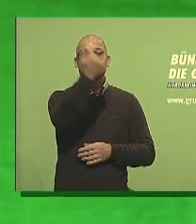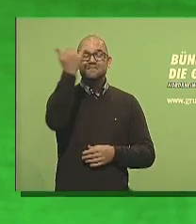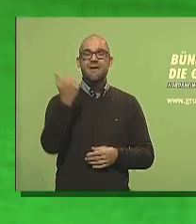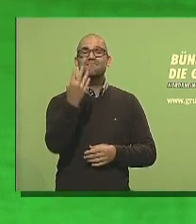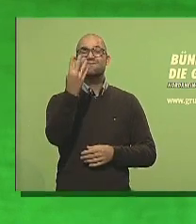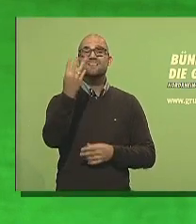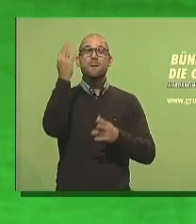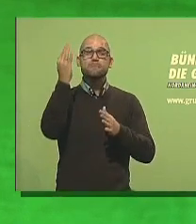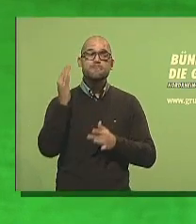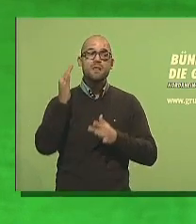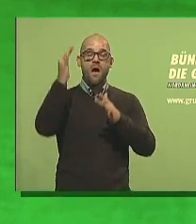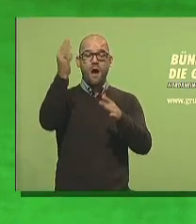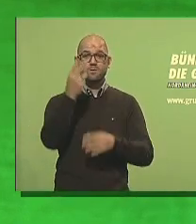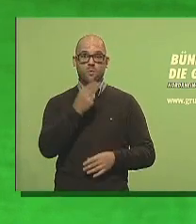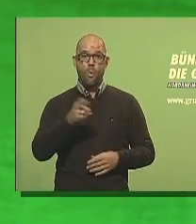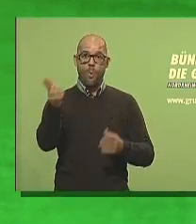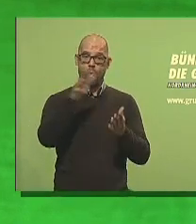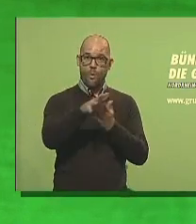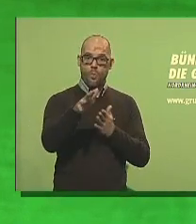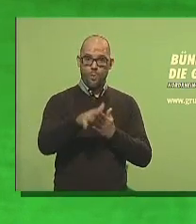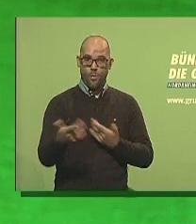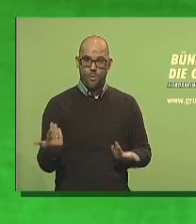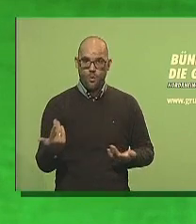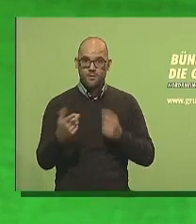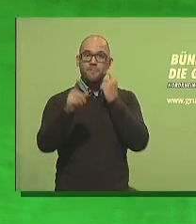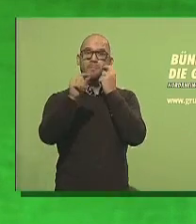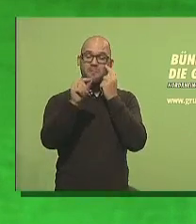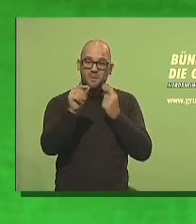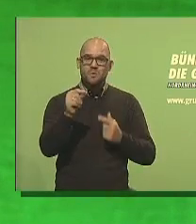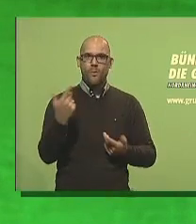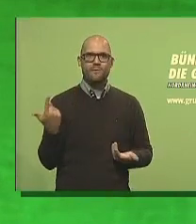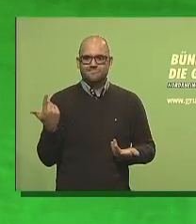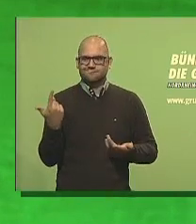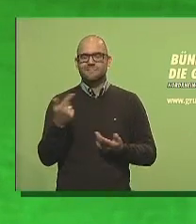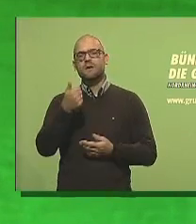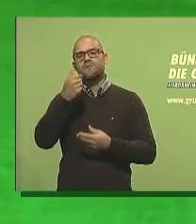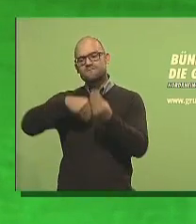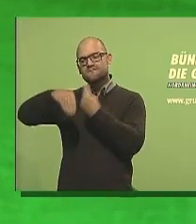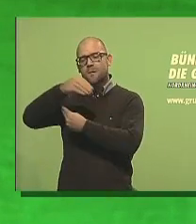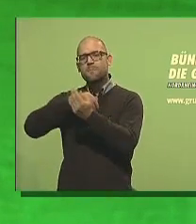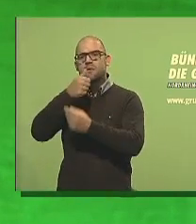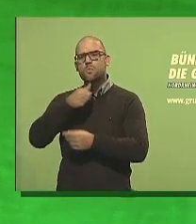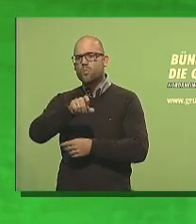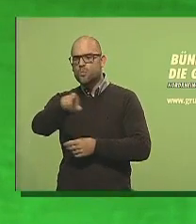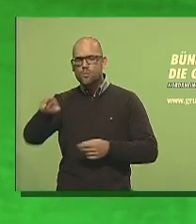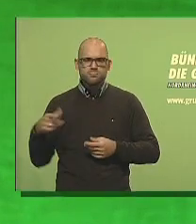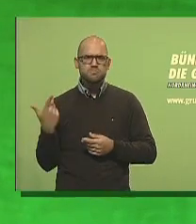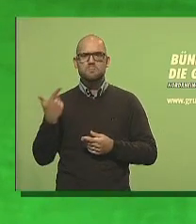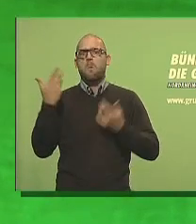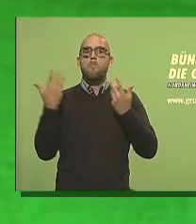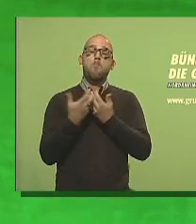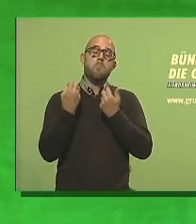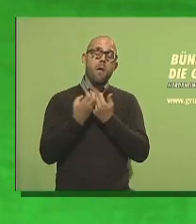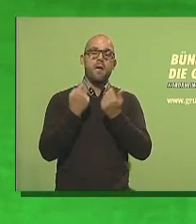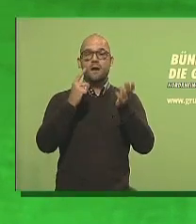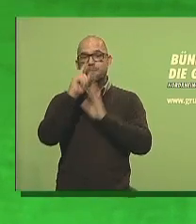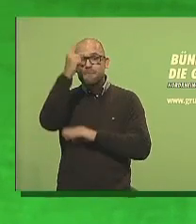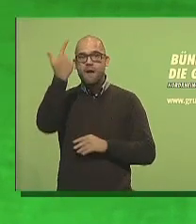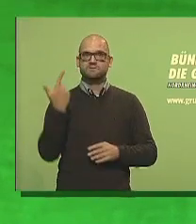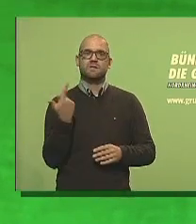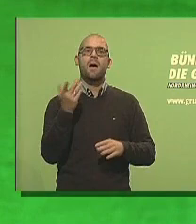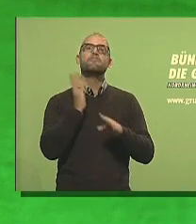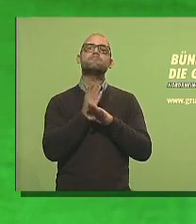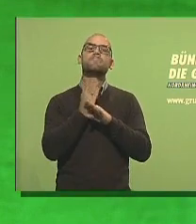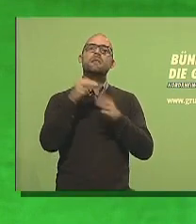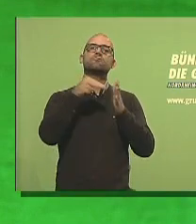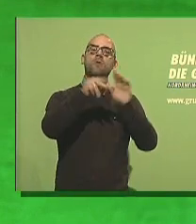Milliarden sein. Das heißt doch, dass die Oma von nebenan, die junge Familie, aber auch die Bäckermeisterin und der Mittelstand und